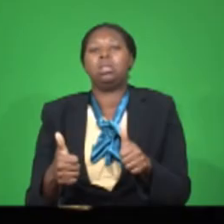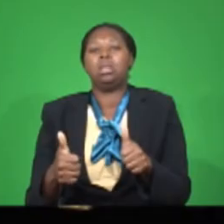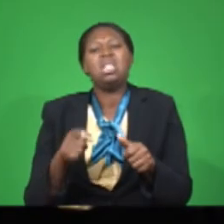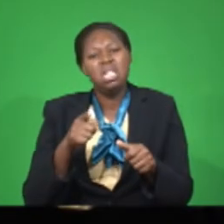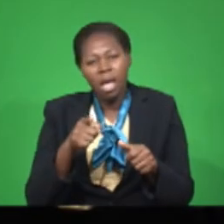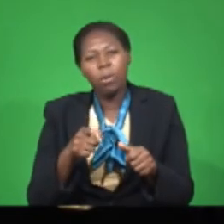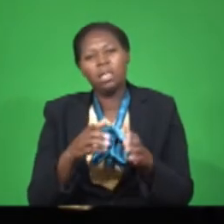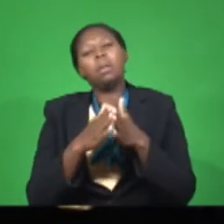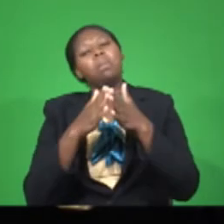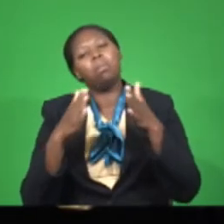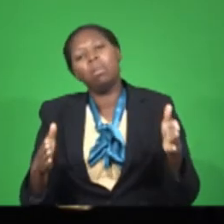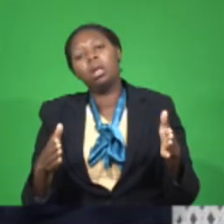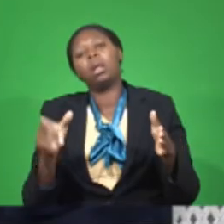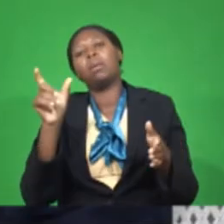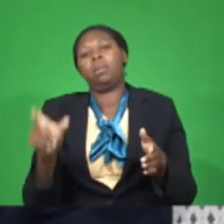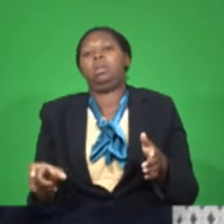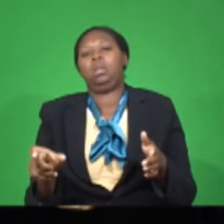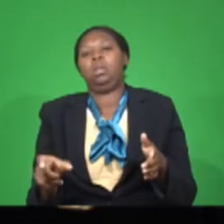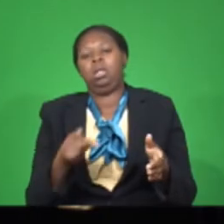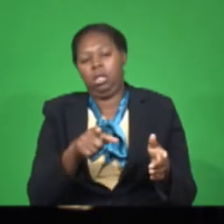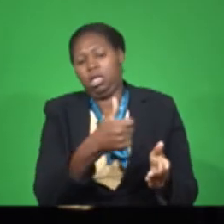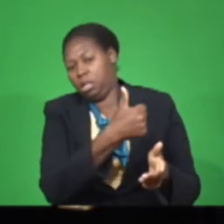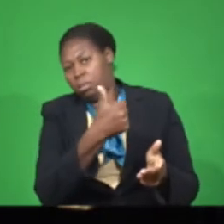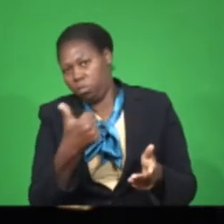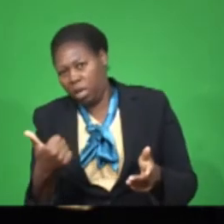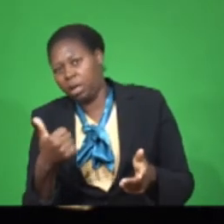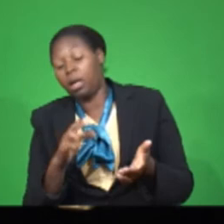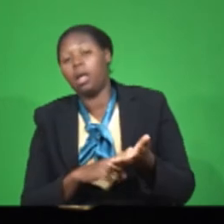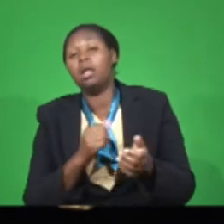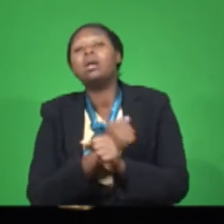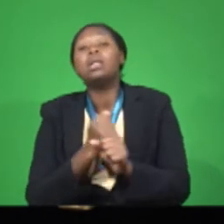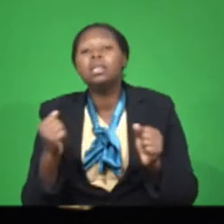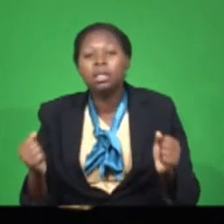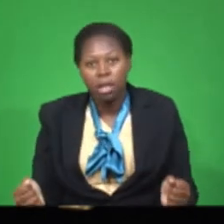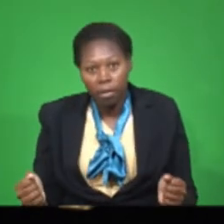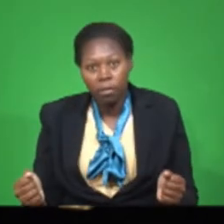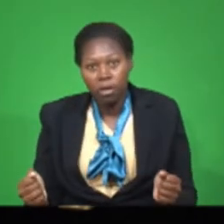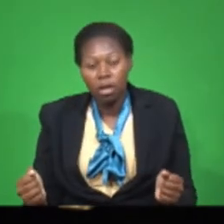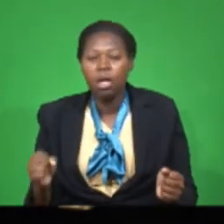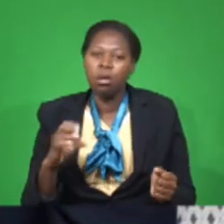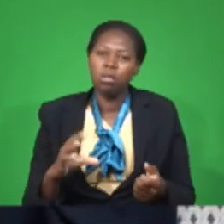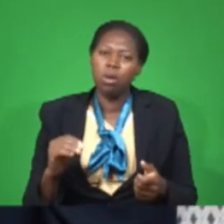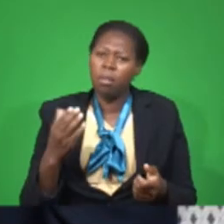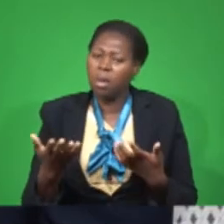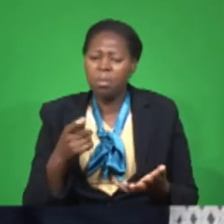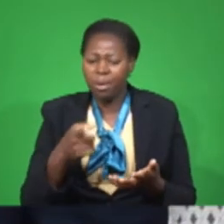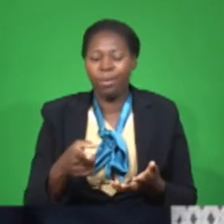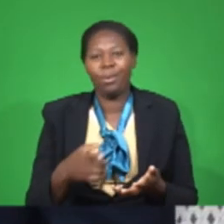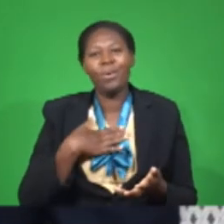Aka uya. Aka ponesko. Amenoti iwo muteereri wosara nemushongo wako medurirwa.